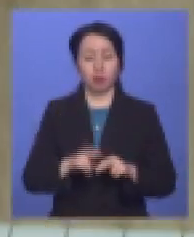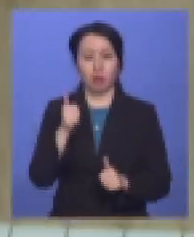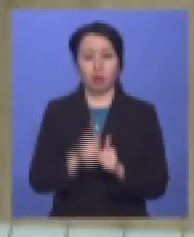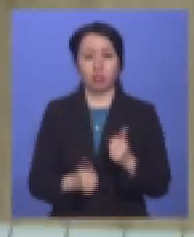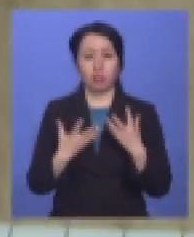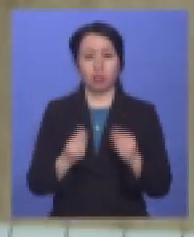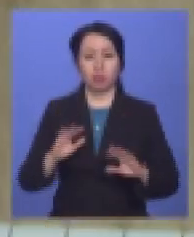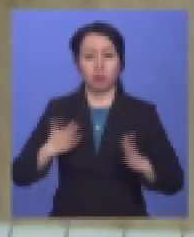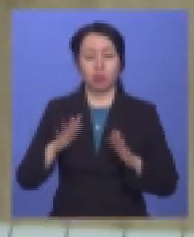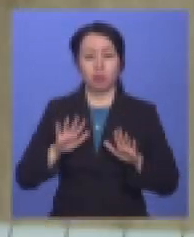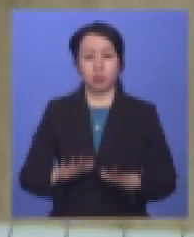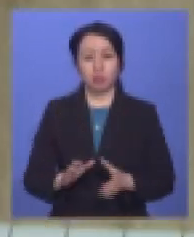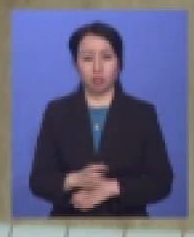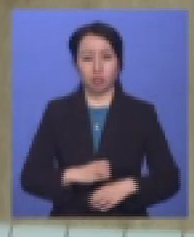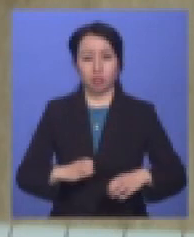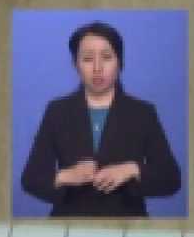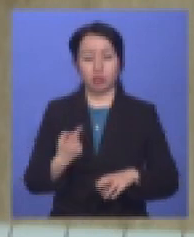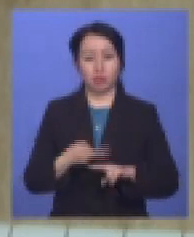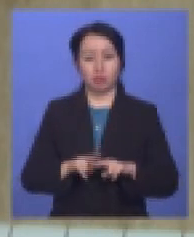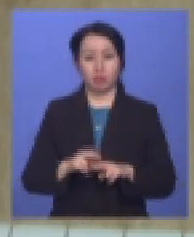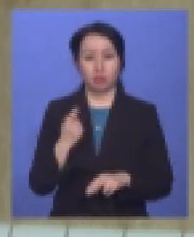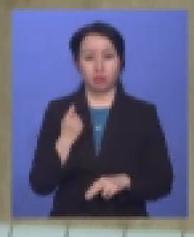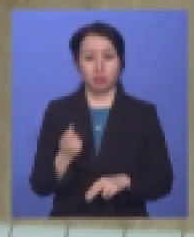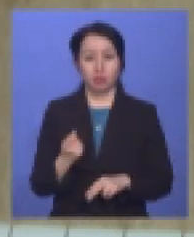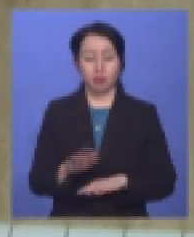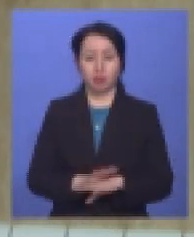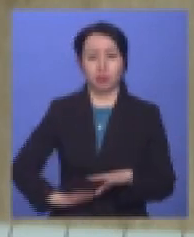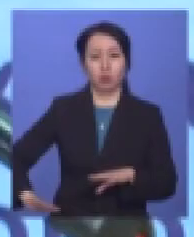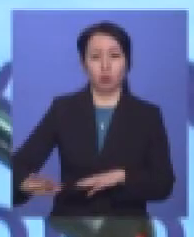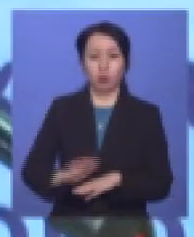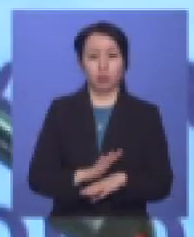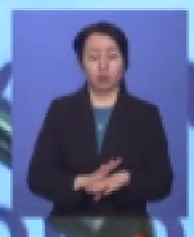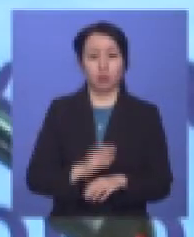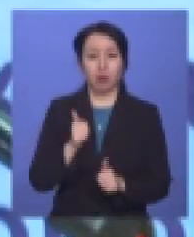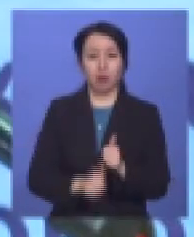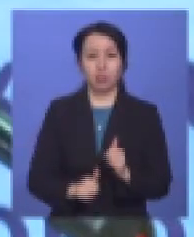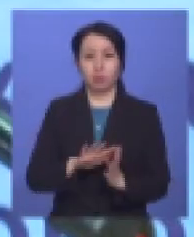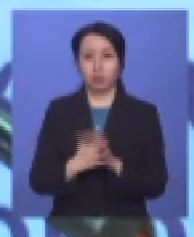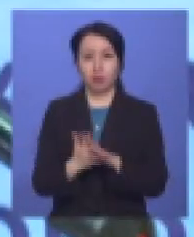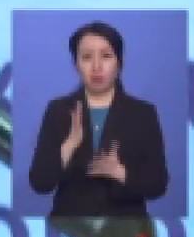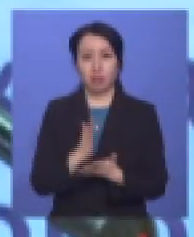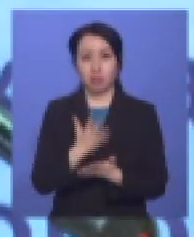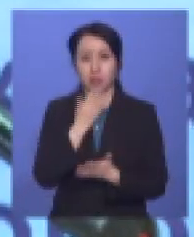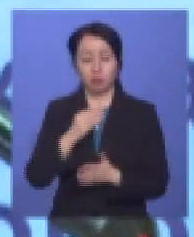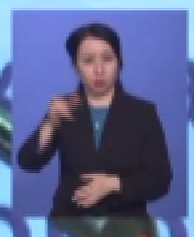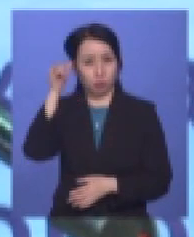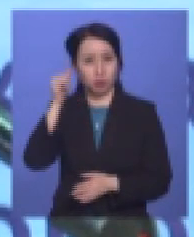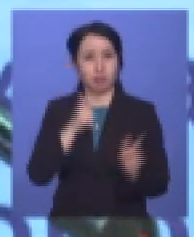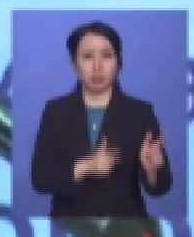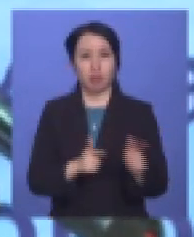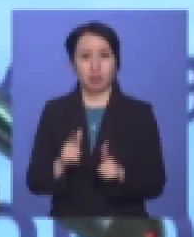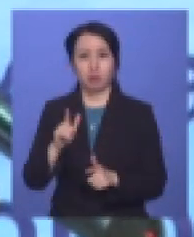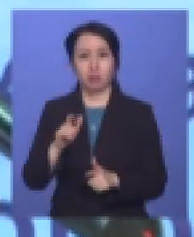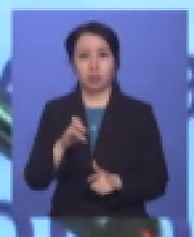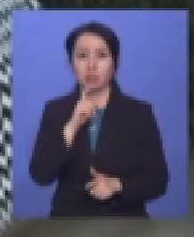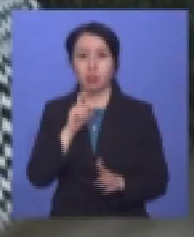день сталкиваются местные жители. Одна из них – это нехватка пастбищных угодий. Практически в каждом дворе имеется личный скот, но заготавливать сено